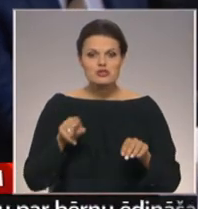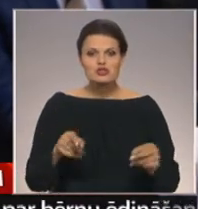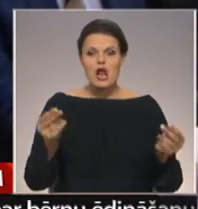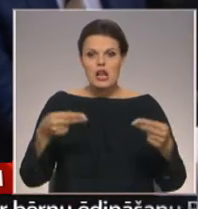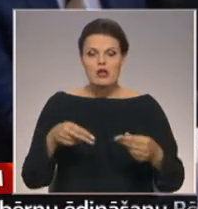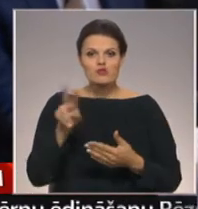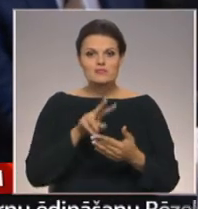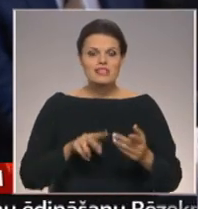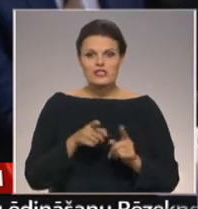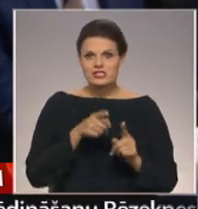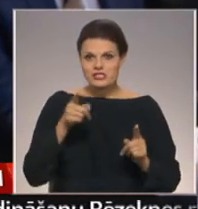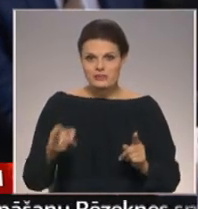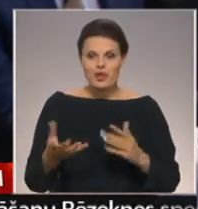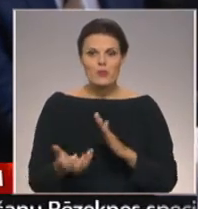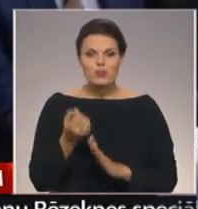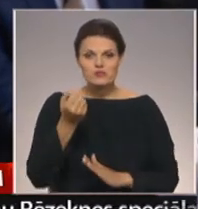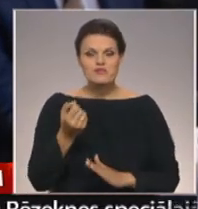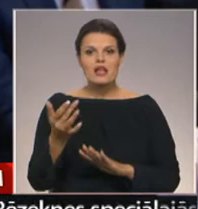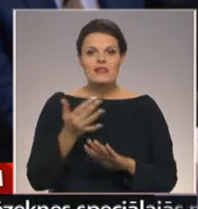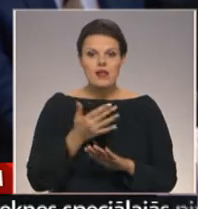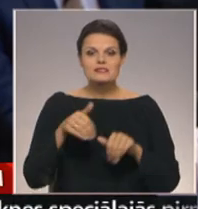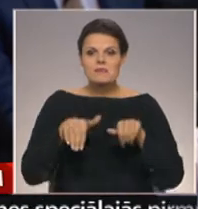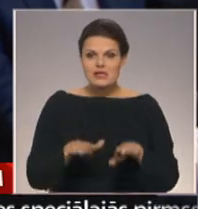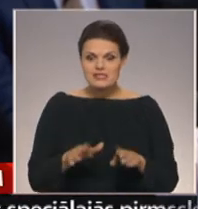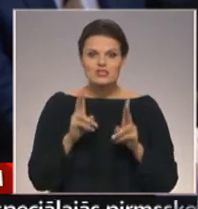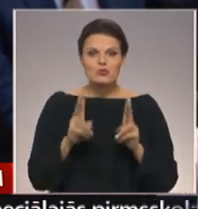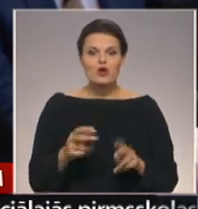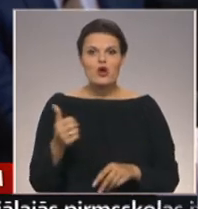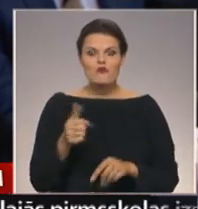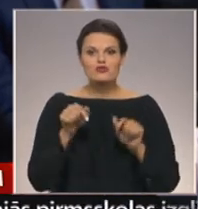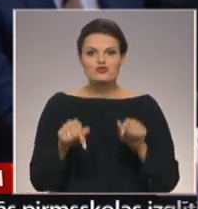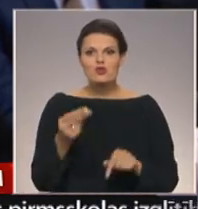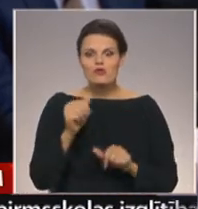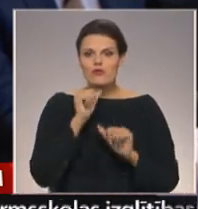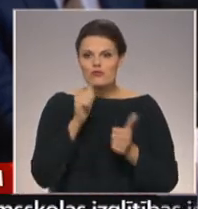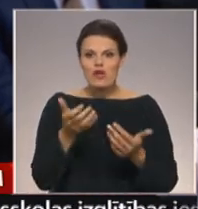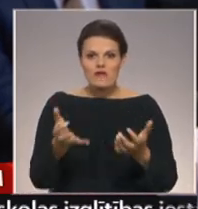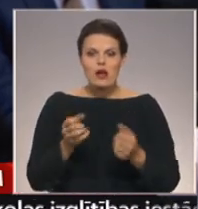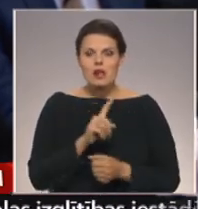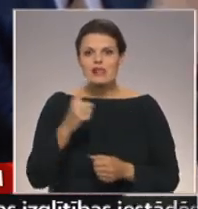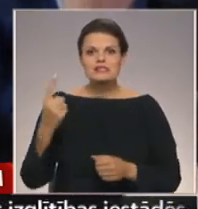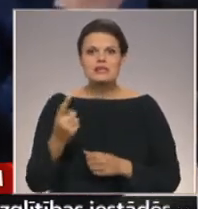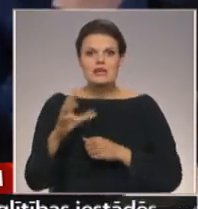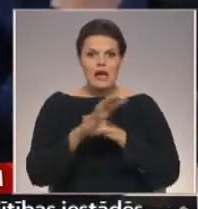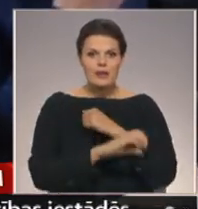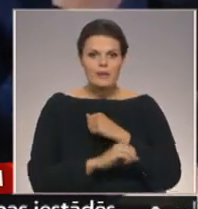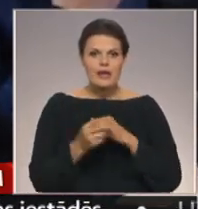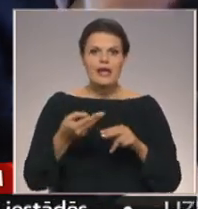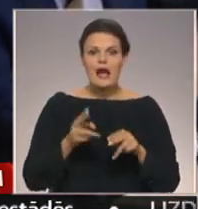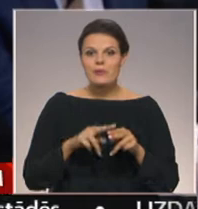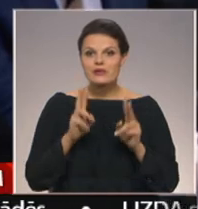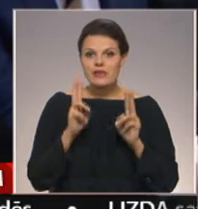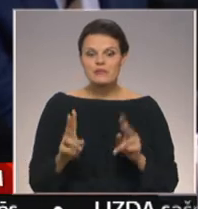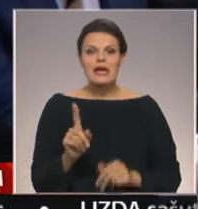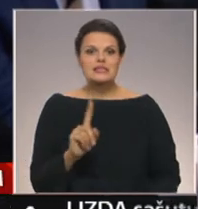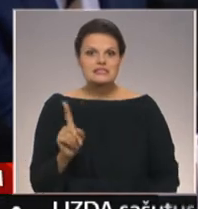skatīšanas periodā uzvarētājs nāca pie secinājuma, ka viņš šo te naudu nevar apgūt līdz gada beigām, jo